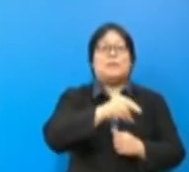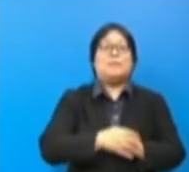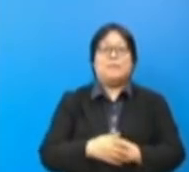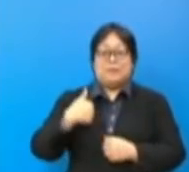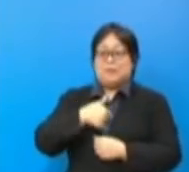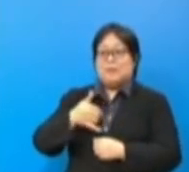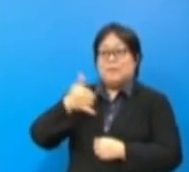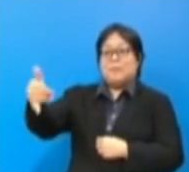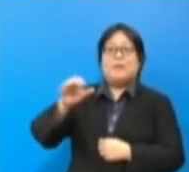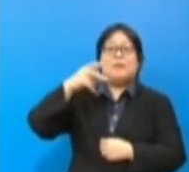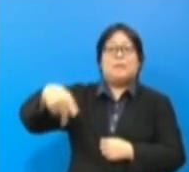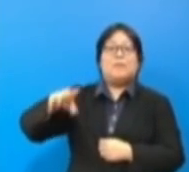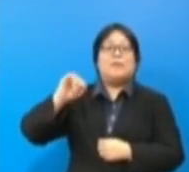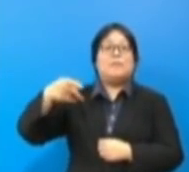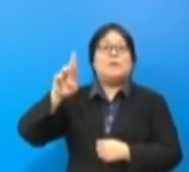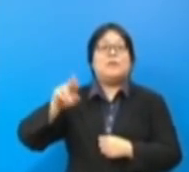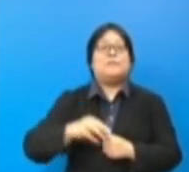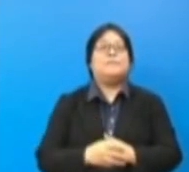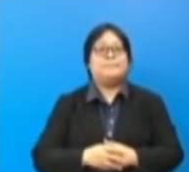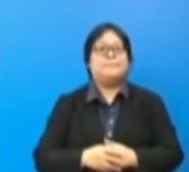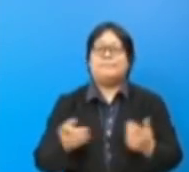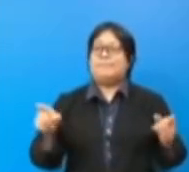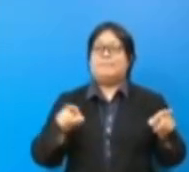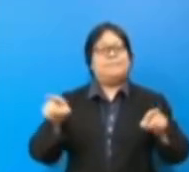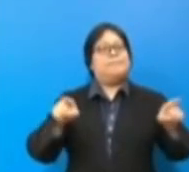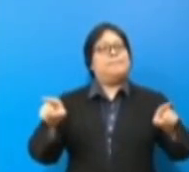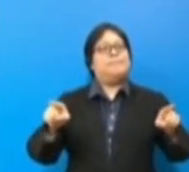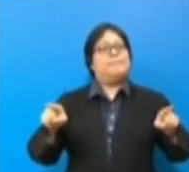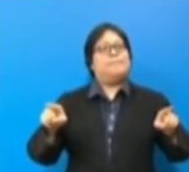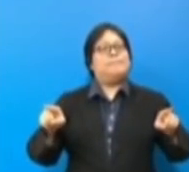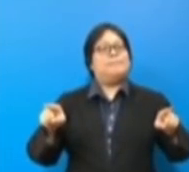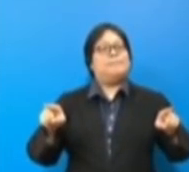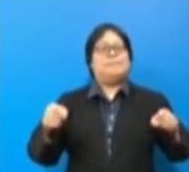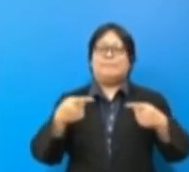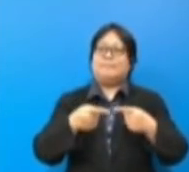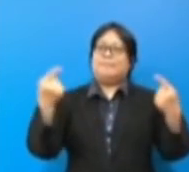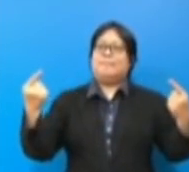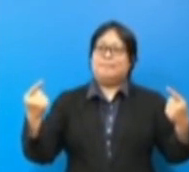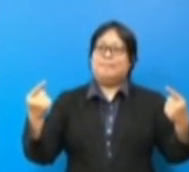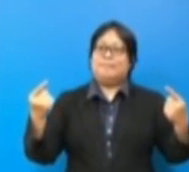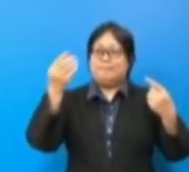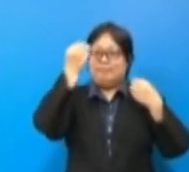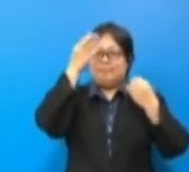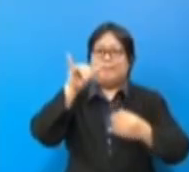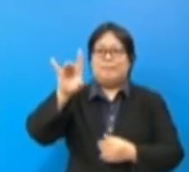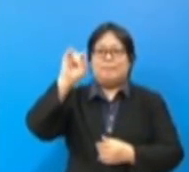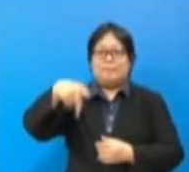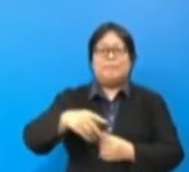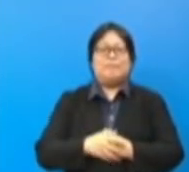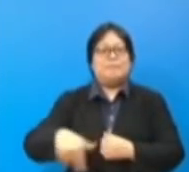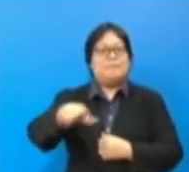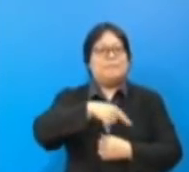kita pergi e-shop Hai ini akan menimbulkan ketegangan yang bohong mat-datepicker